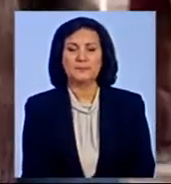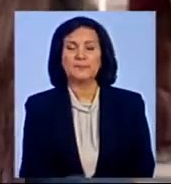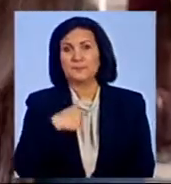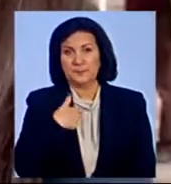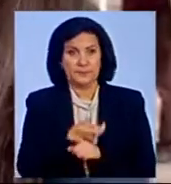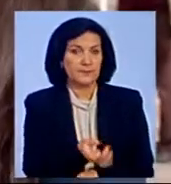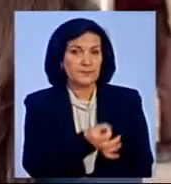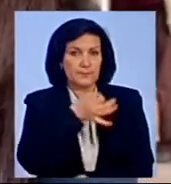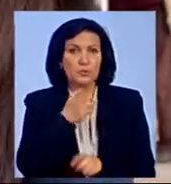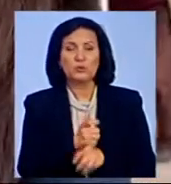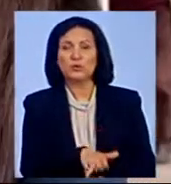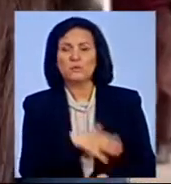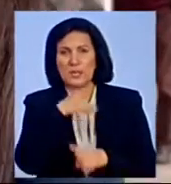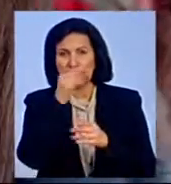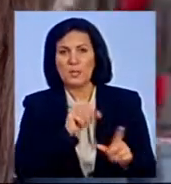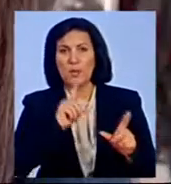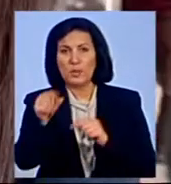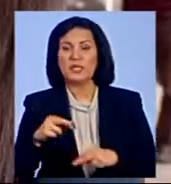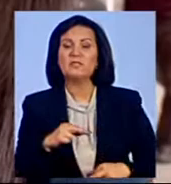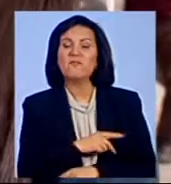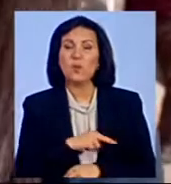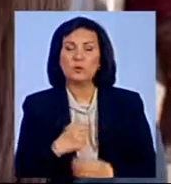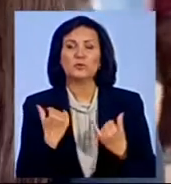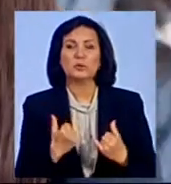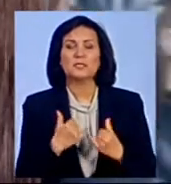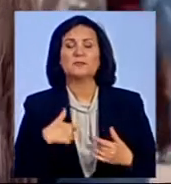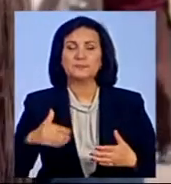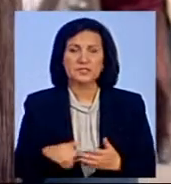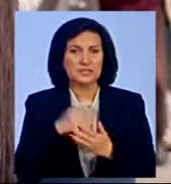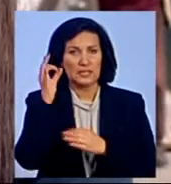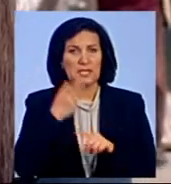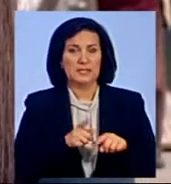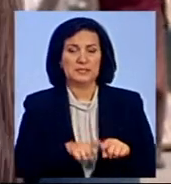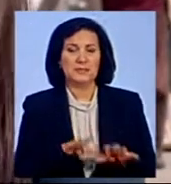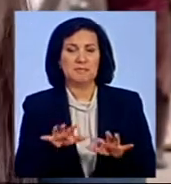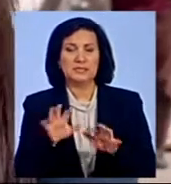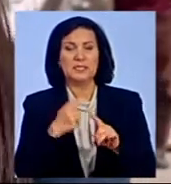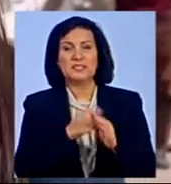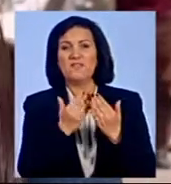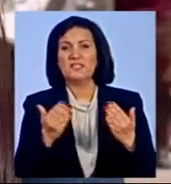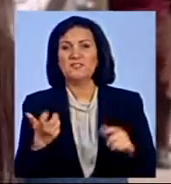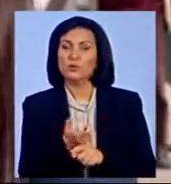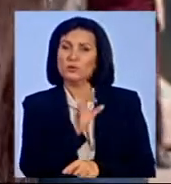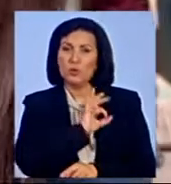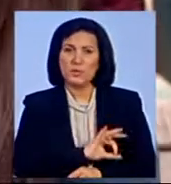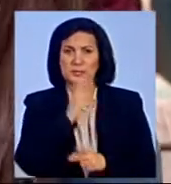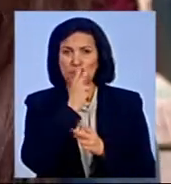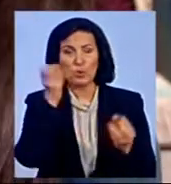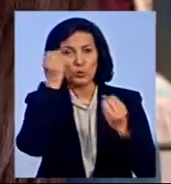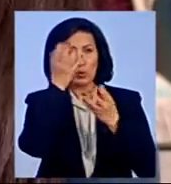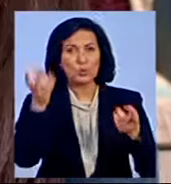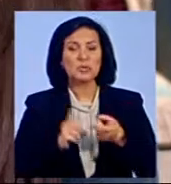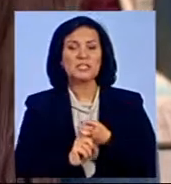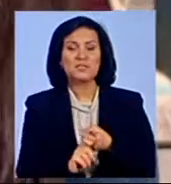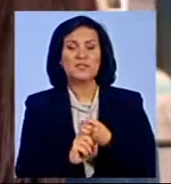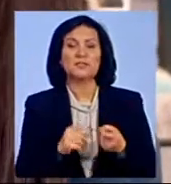Мені дуже сподобалось. Дуже довго я не могла поїхати в Угорщину. А зараз я знову згадала ці місця. Думаю, ця виставка дуже корисна з погляду культурних